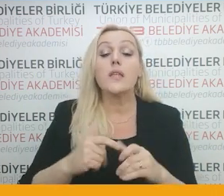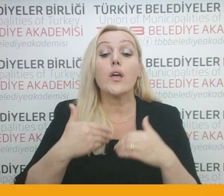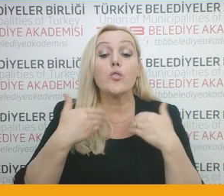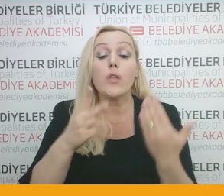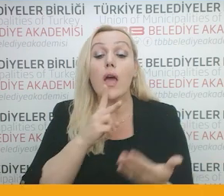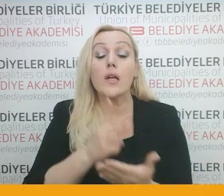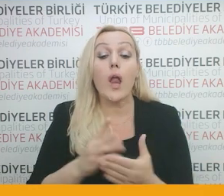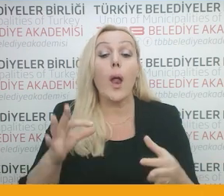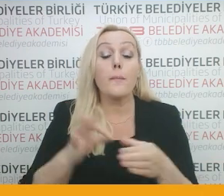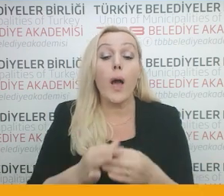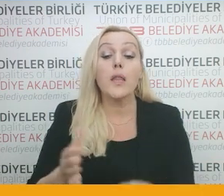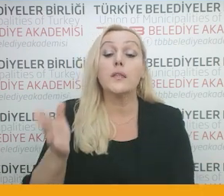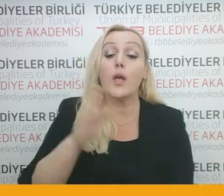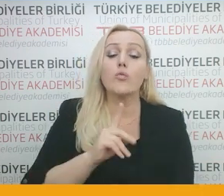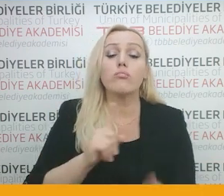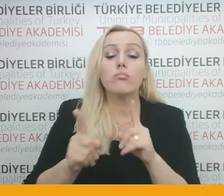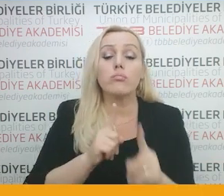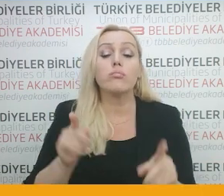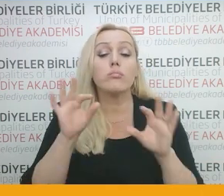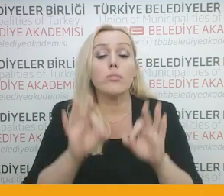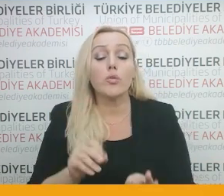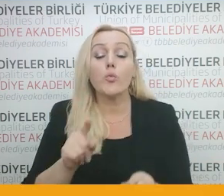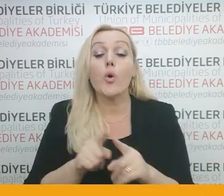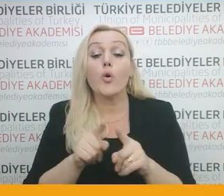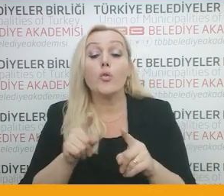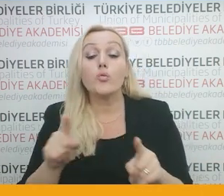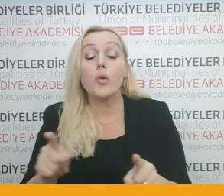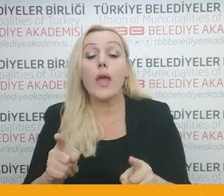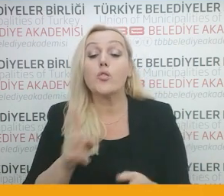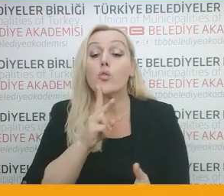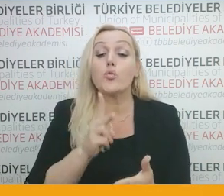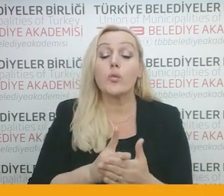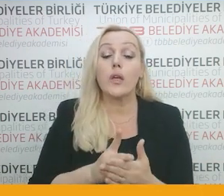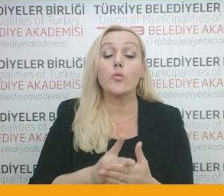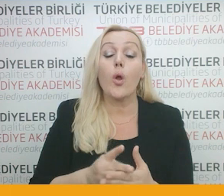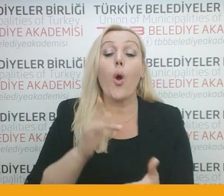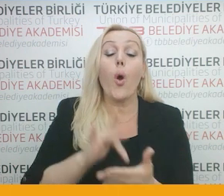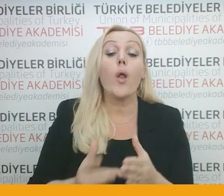sonra yargı süreci başlıyor. Bu sürecin sonucunda kamu zararı ortaya çıkıyor.